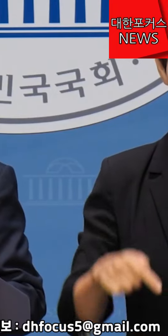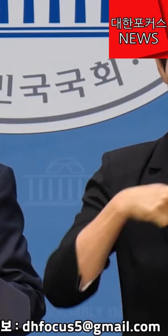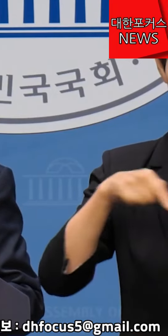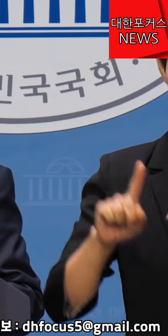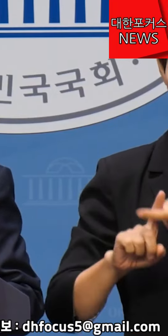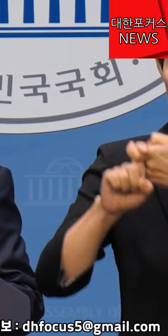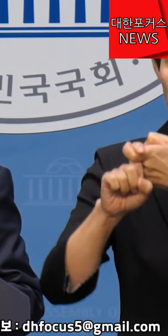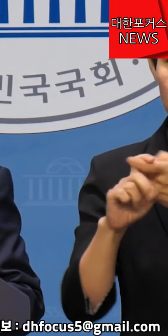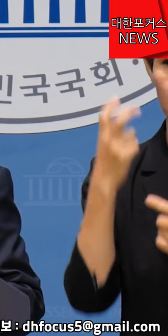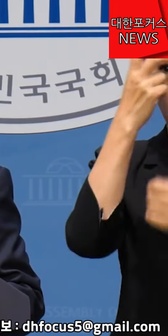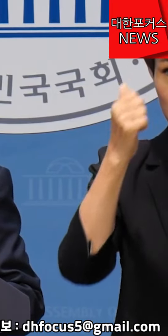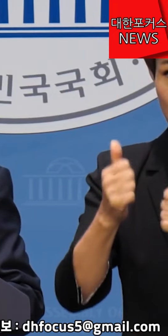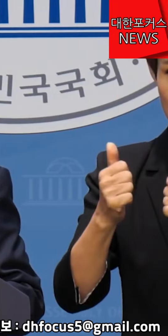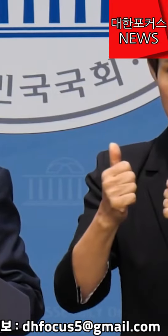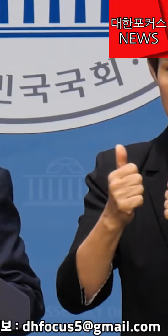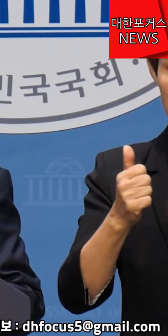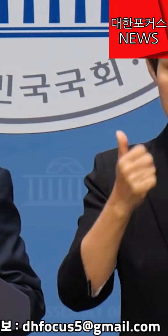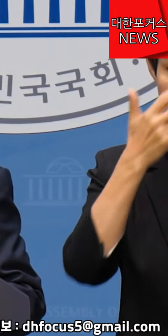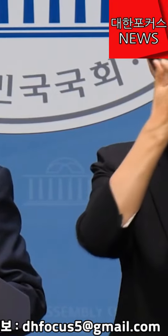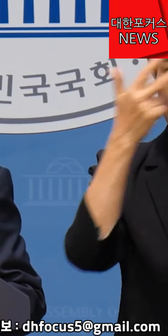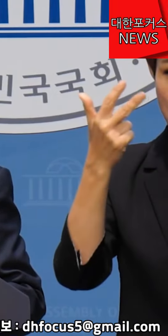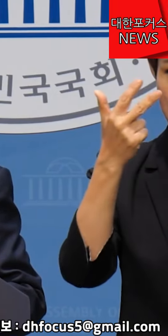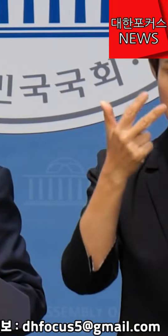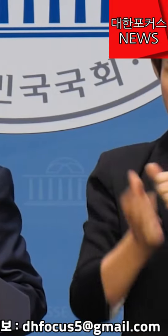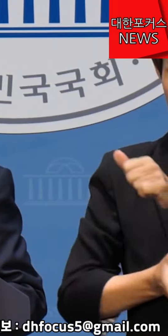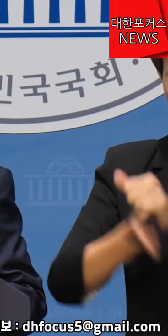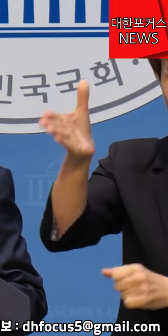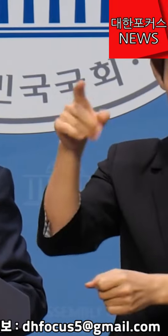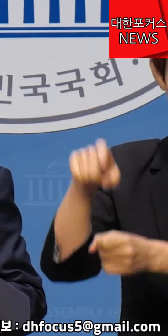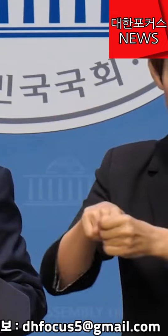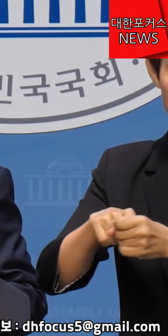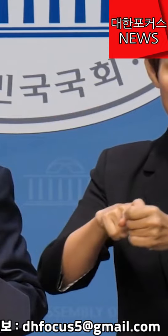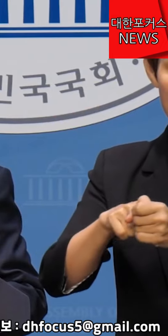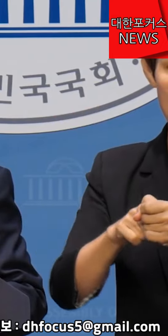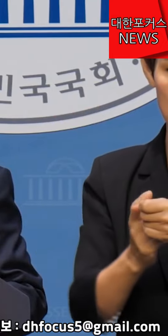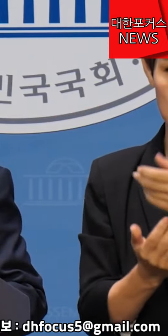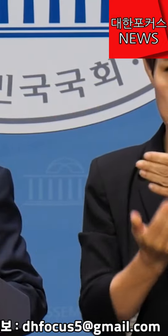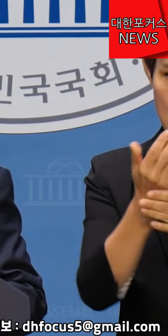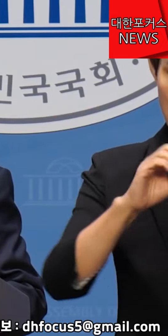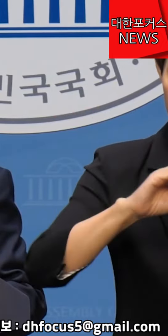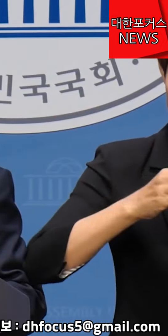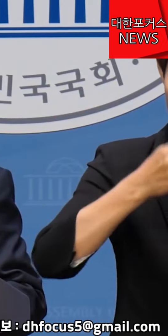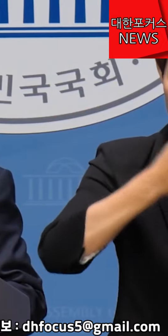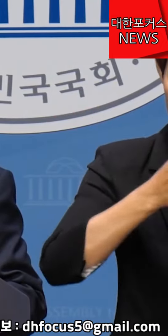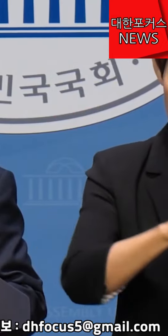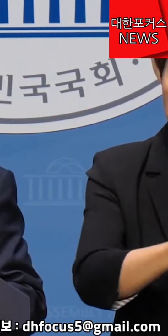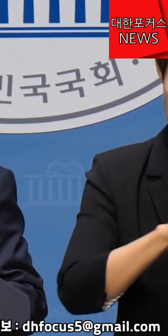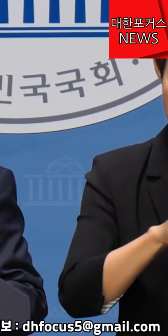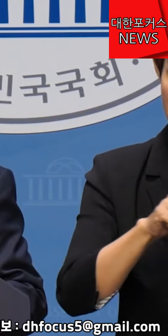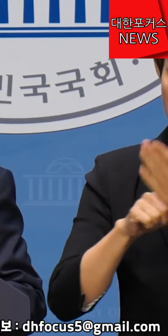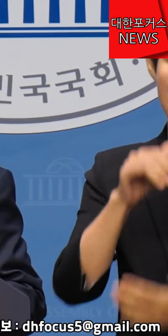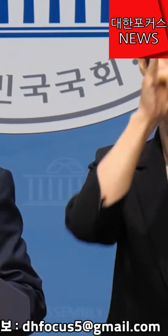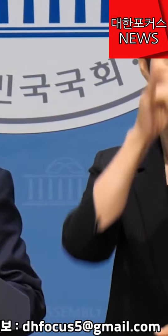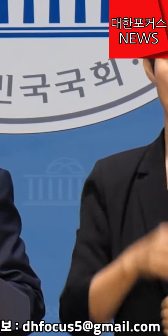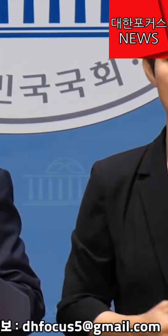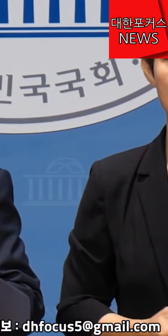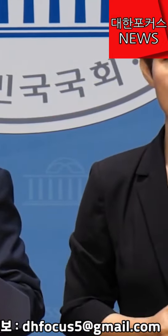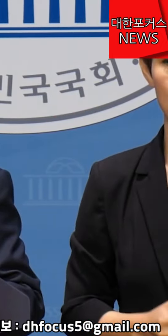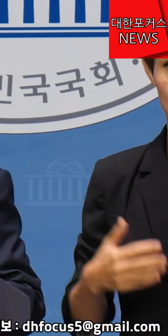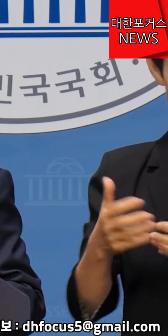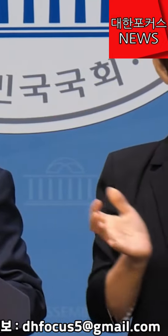정치검찰이 이재명 대표를 죽이기 위하여 사건을 조작한 사실이 속속 드러나고 있습니다.